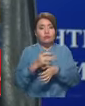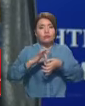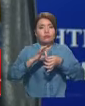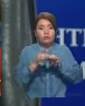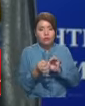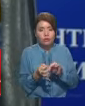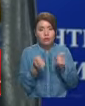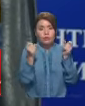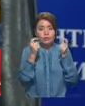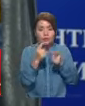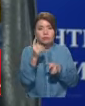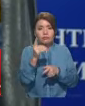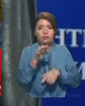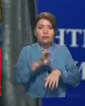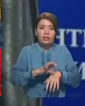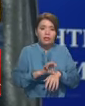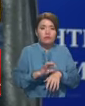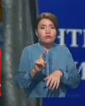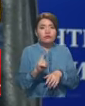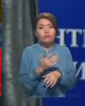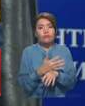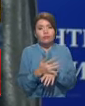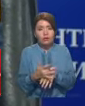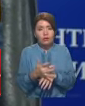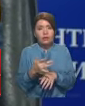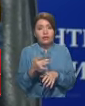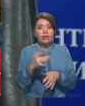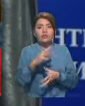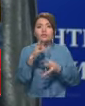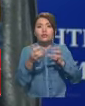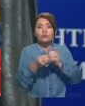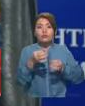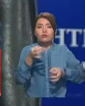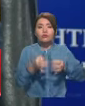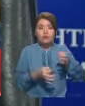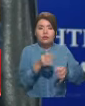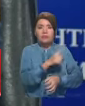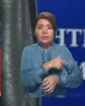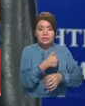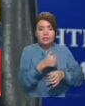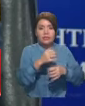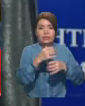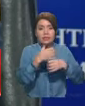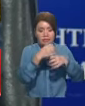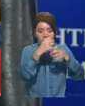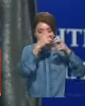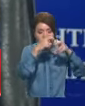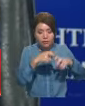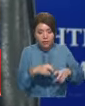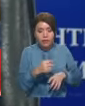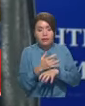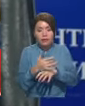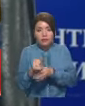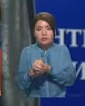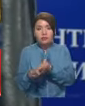произошла именно от заболевания. Поэтому давайте дождемся результатов судебной медицинской экспертизы, по которой дальше